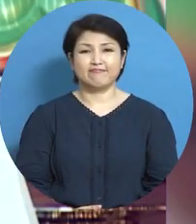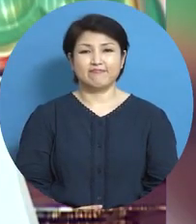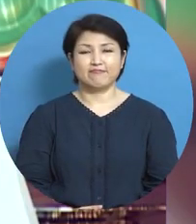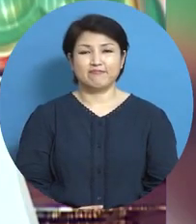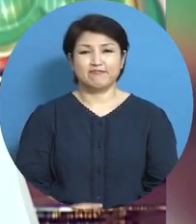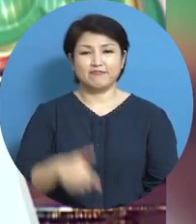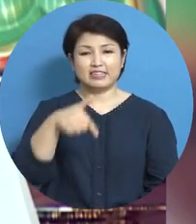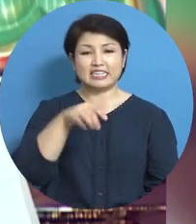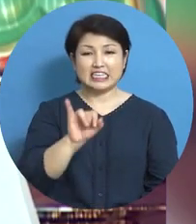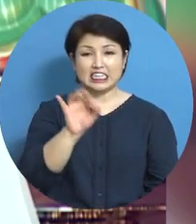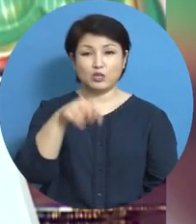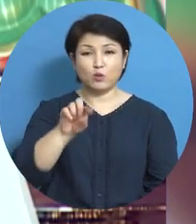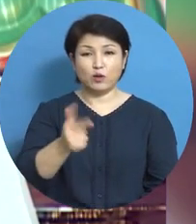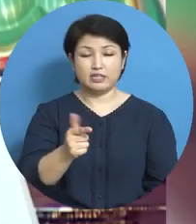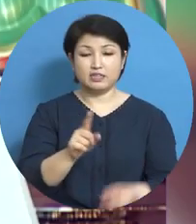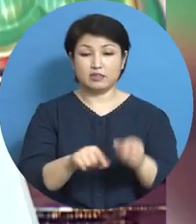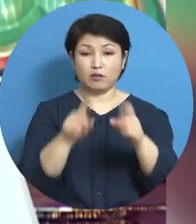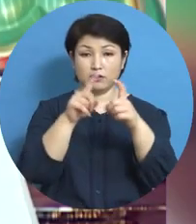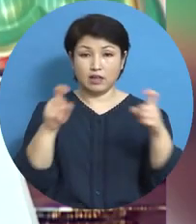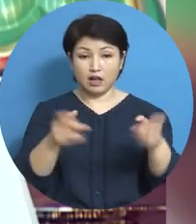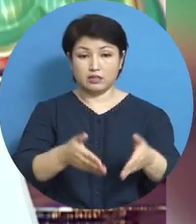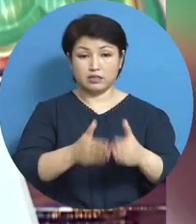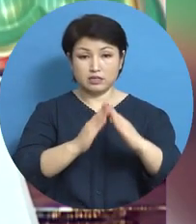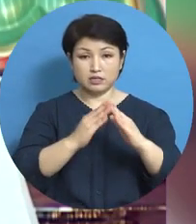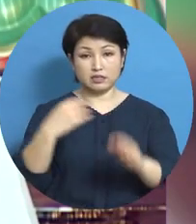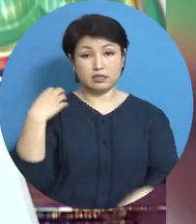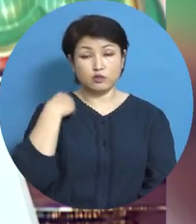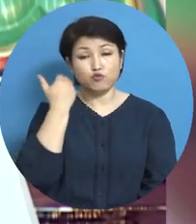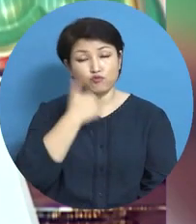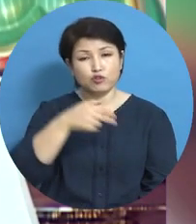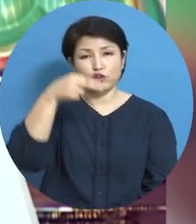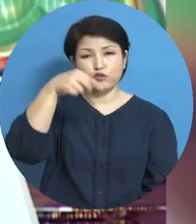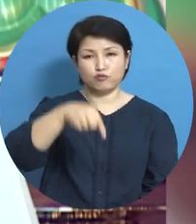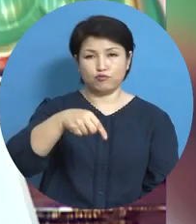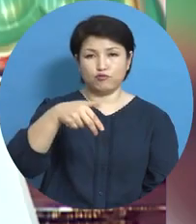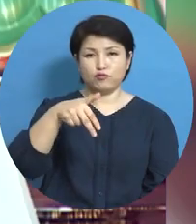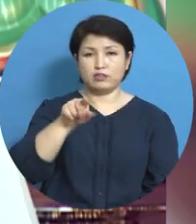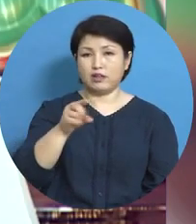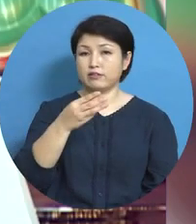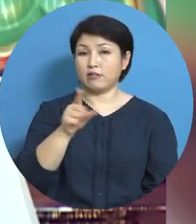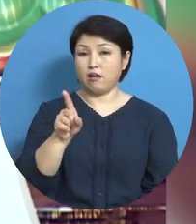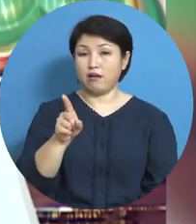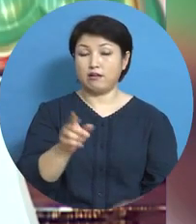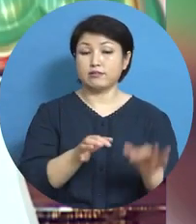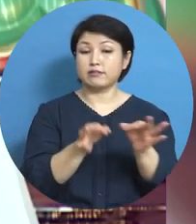이 기원정사를 지은 분은 수다타 장자라고